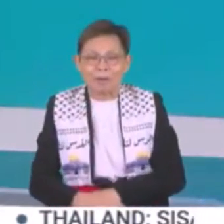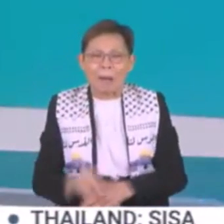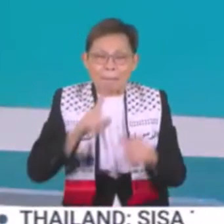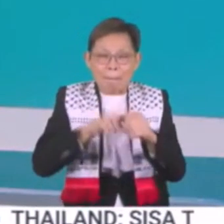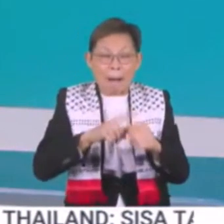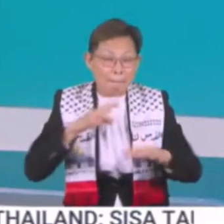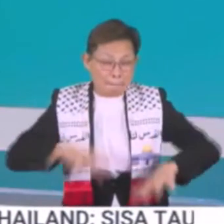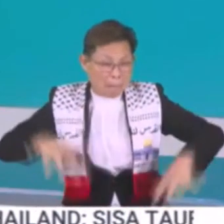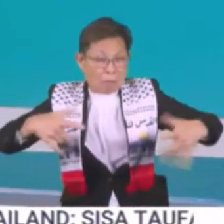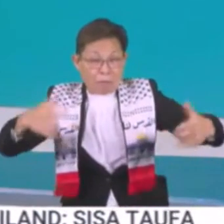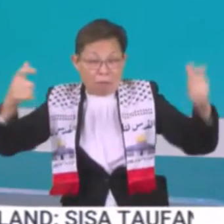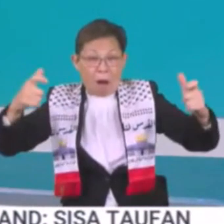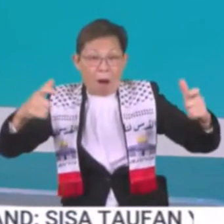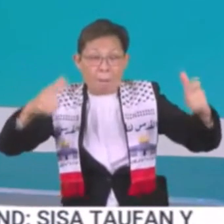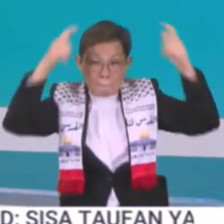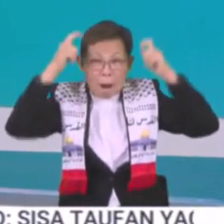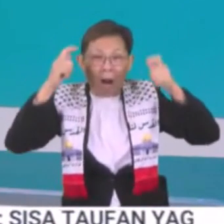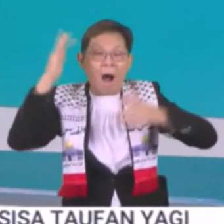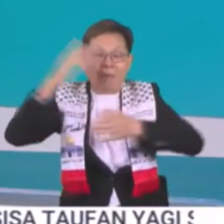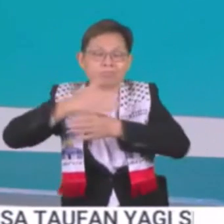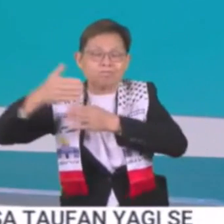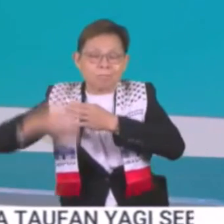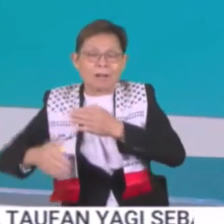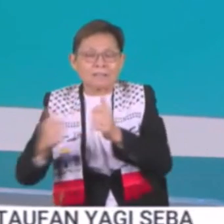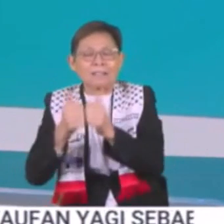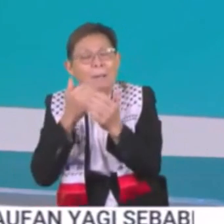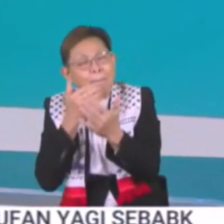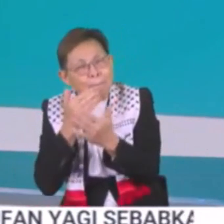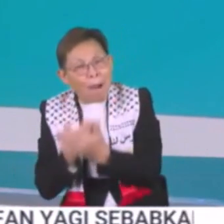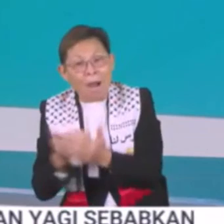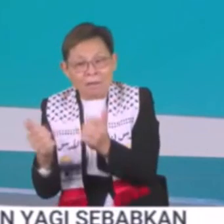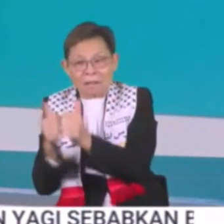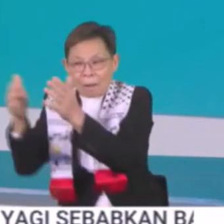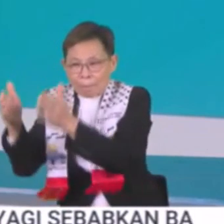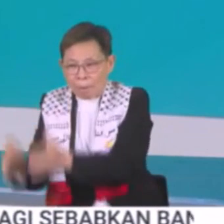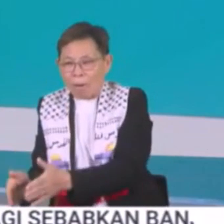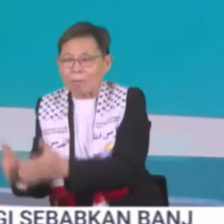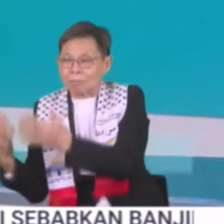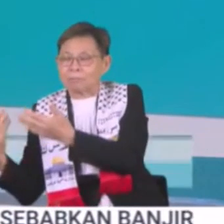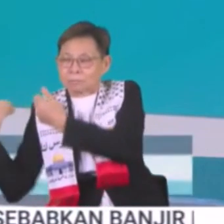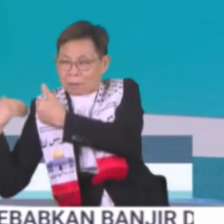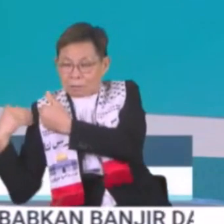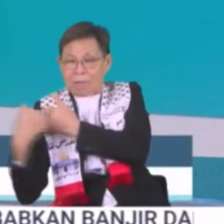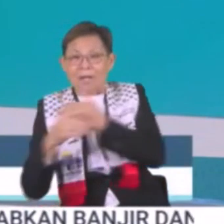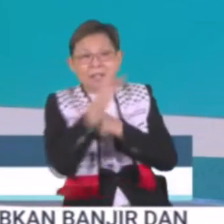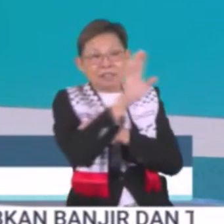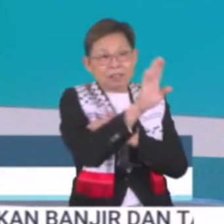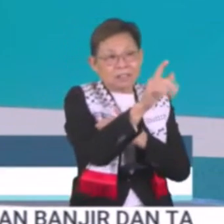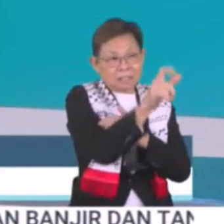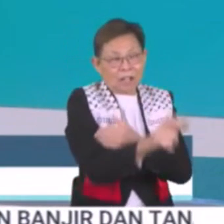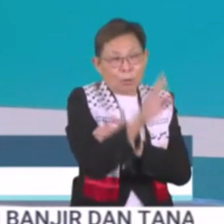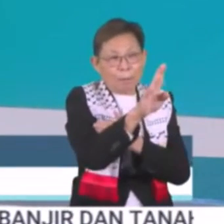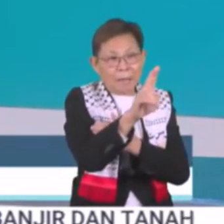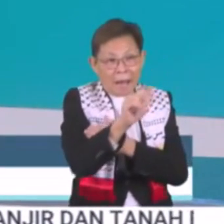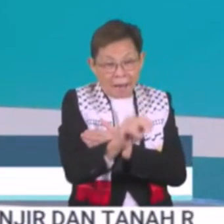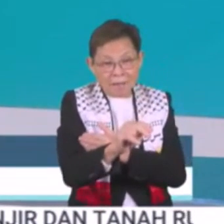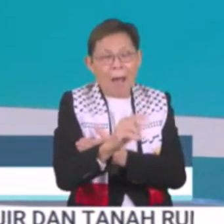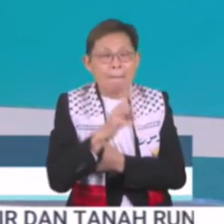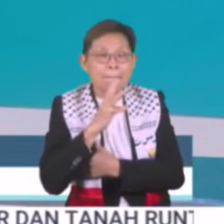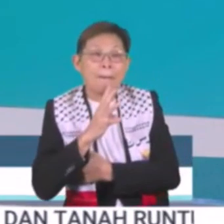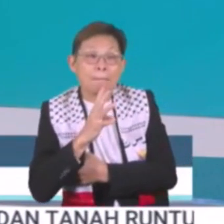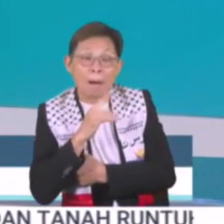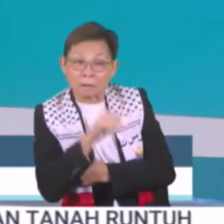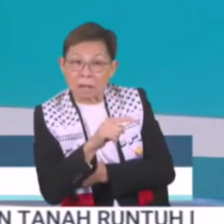Isu banjir kilat di mahkota akan diselesaikan dengan cara baik dengan pihak berkepentingan. Calon BN Syed Hussein Syed Abdullah